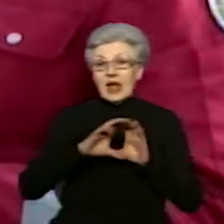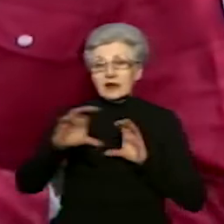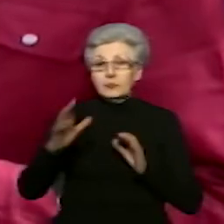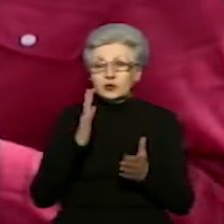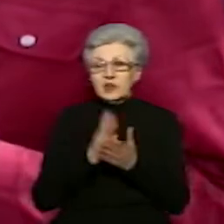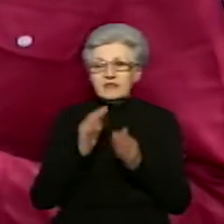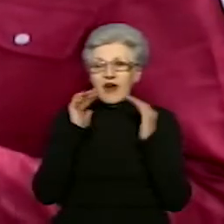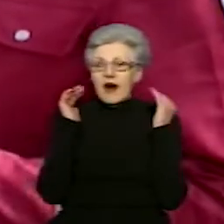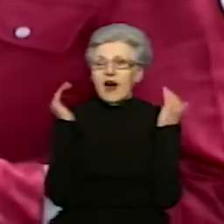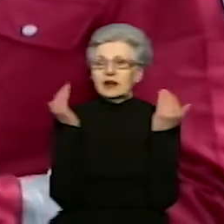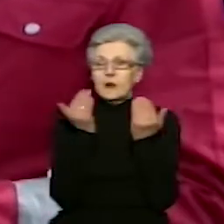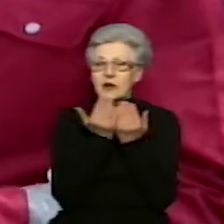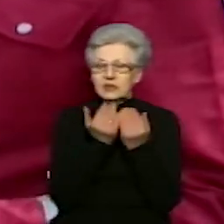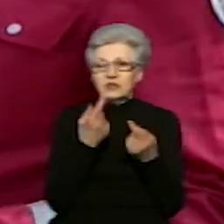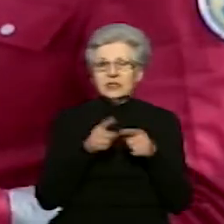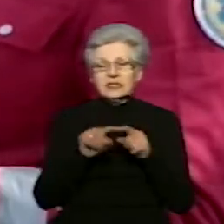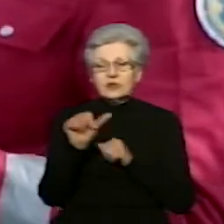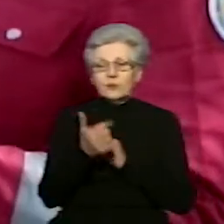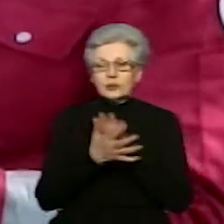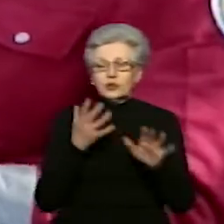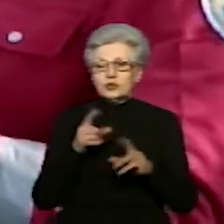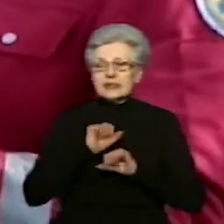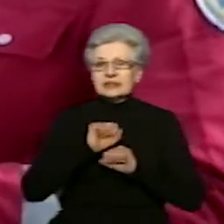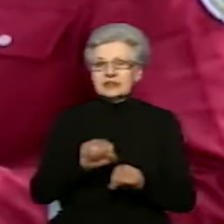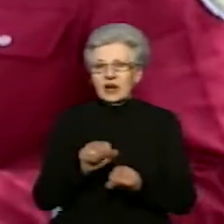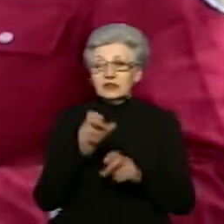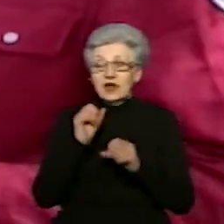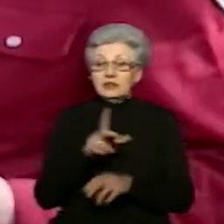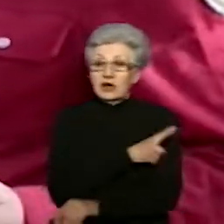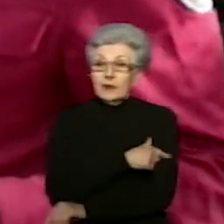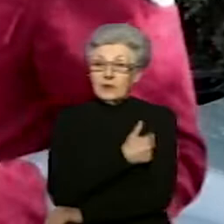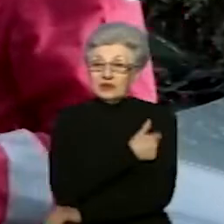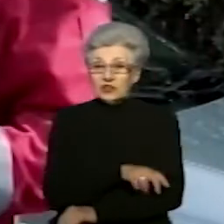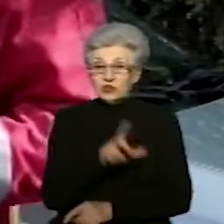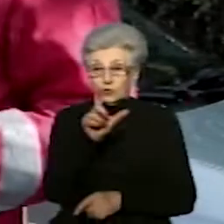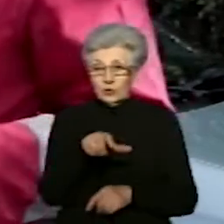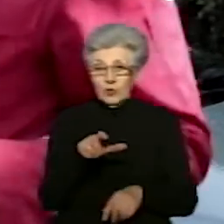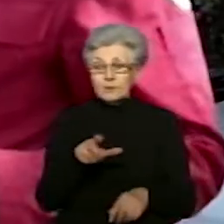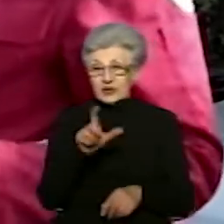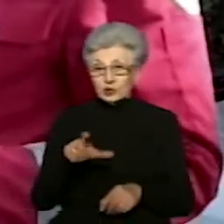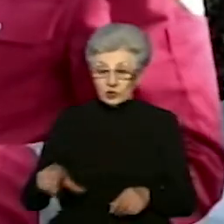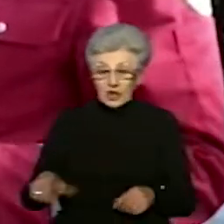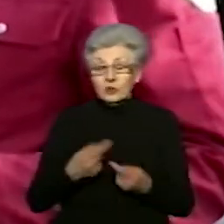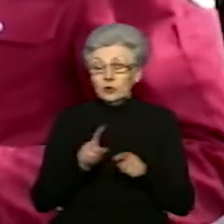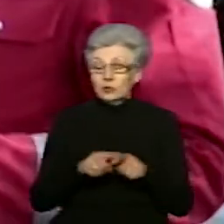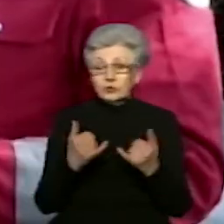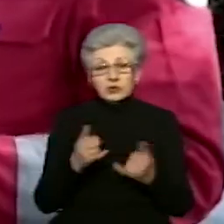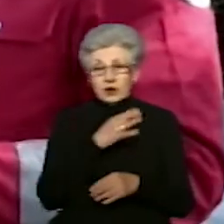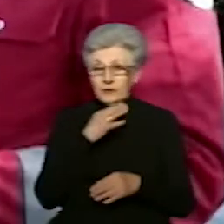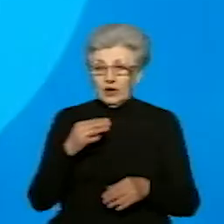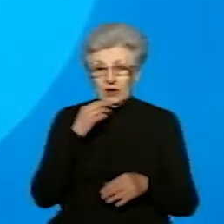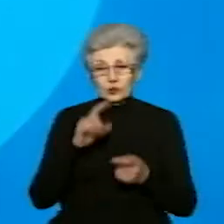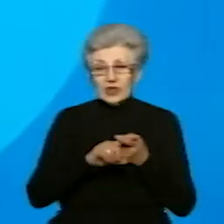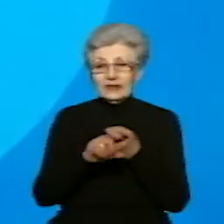це в першу чергу йде захист і як медперсоналу, бо, наскільки нам відомо, дуже велика кількість зараз інфікованих лікарів.